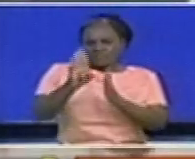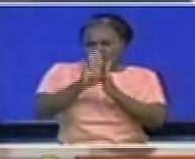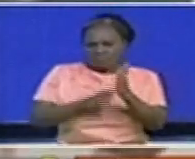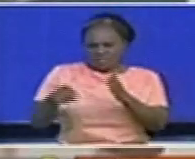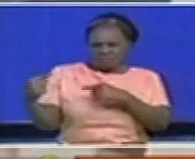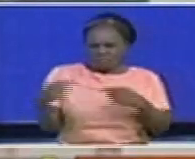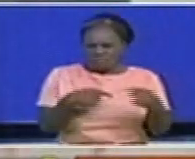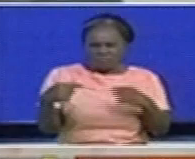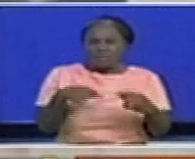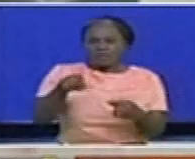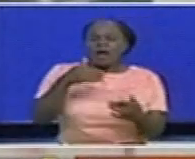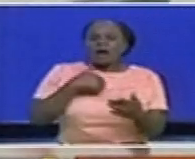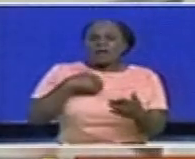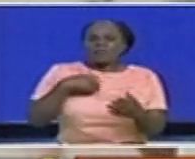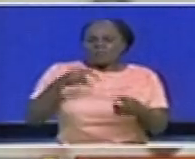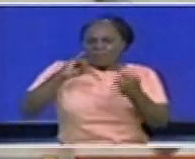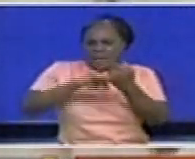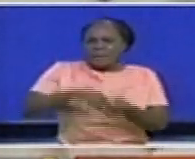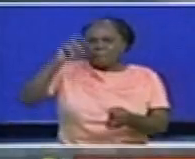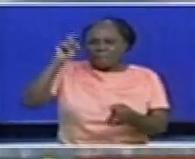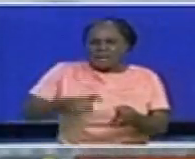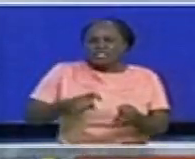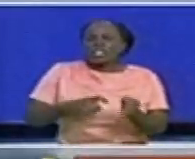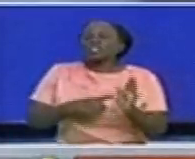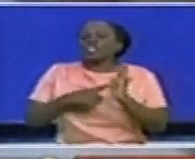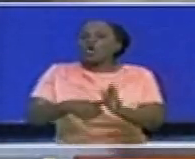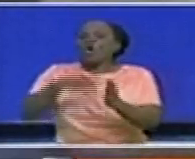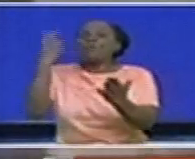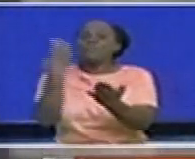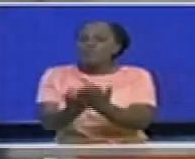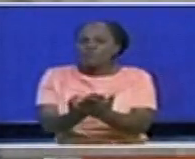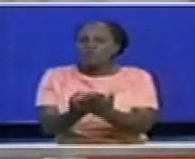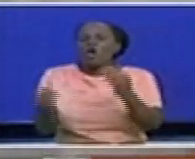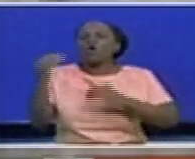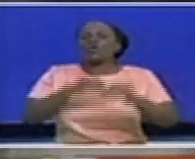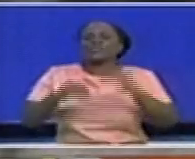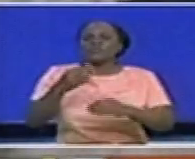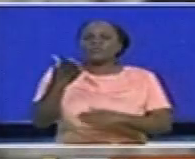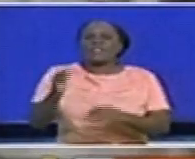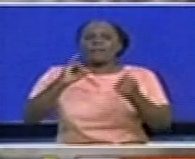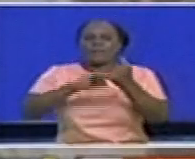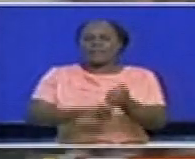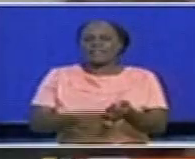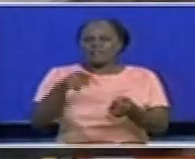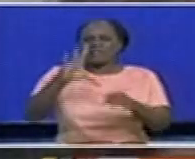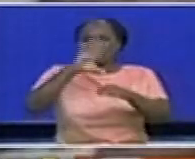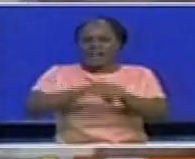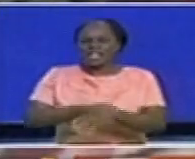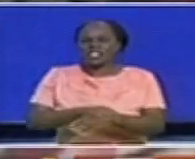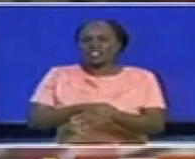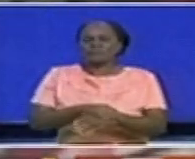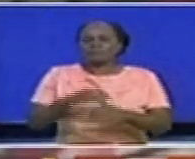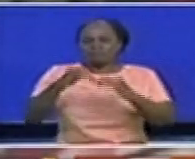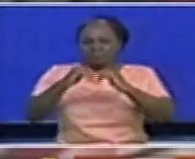wa ndoa, wale watakaoana lazima watoe ushahidi wa kutoa mchango wao wa mali katika ndoa ndipo wapate fursa ya